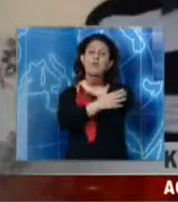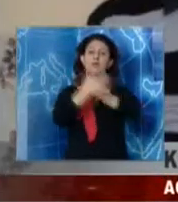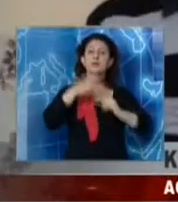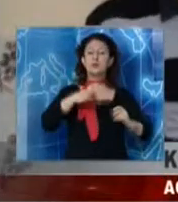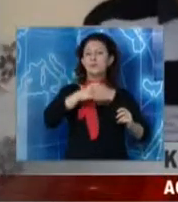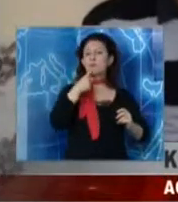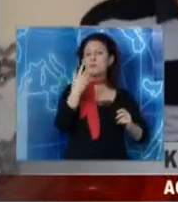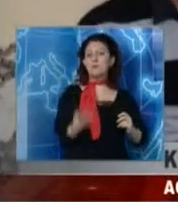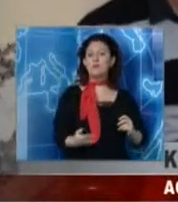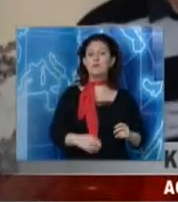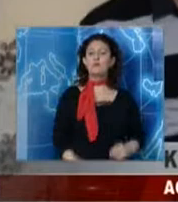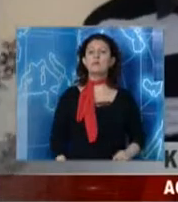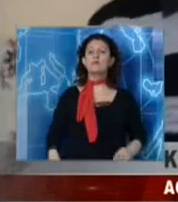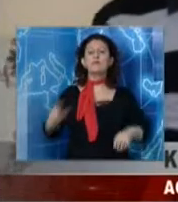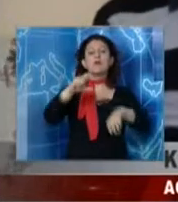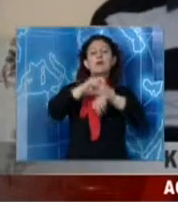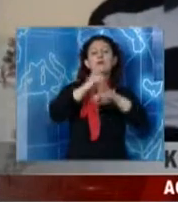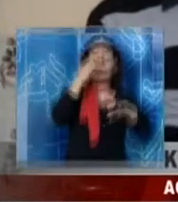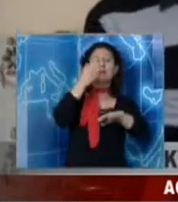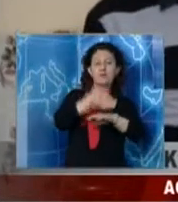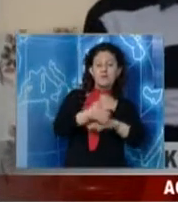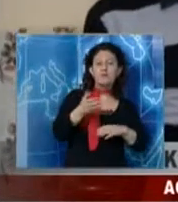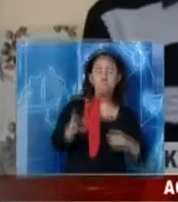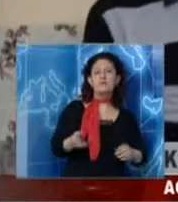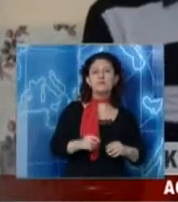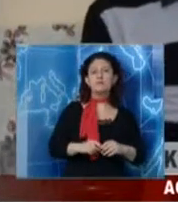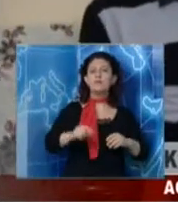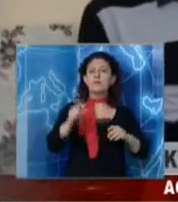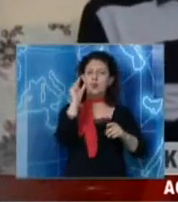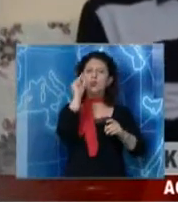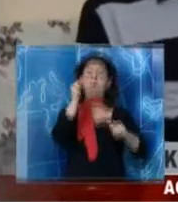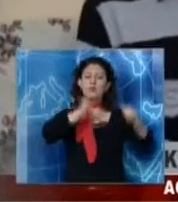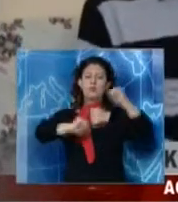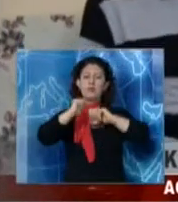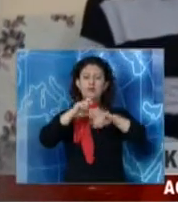söyledi. Dokula gel verelim, götüreyim hastaneye. Umut Tepe'ye götürdük.